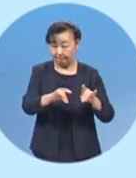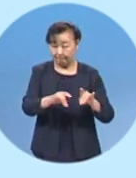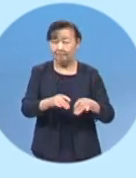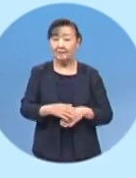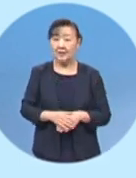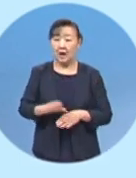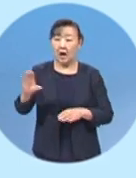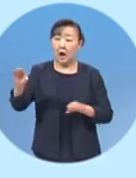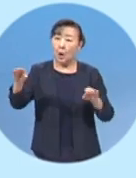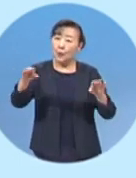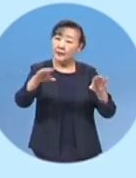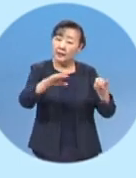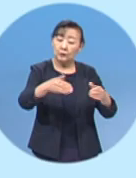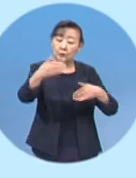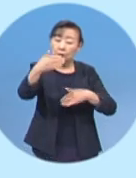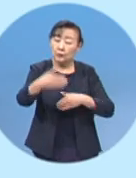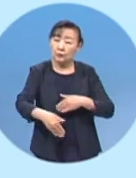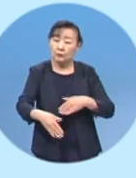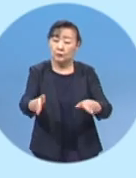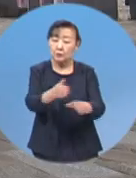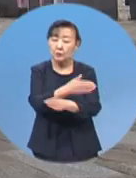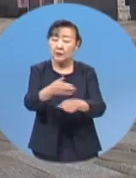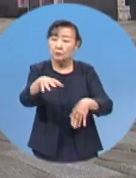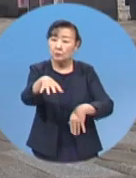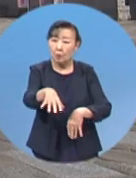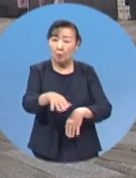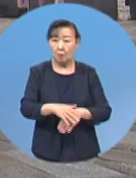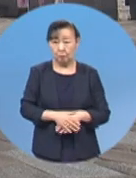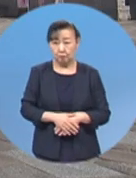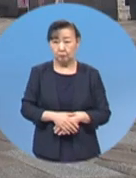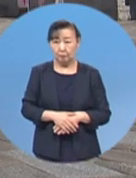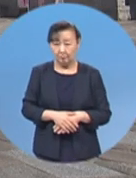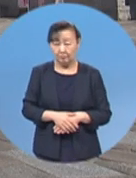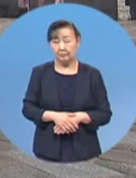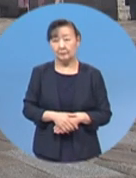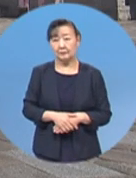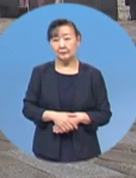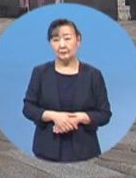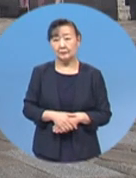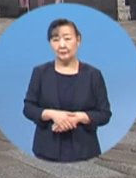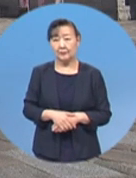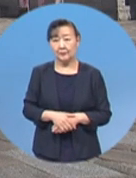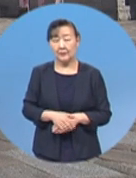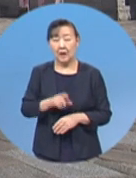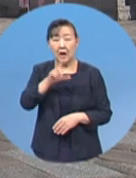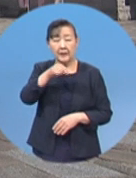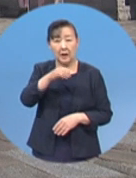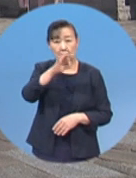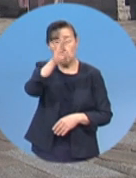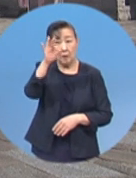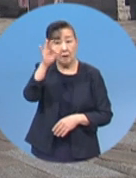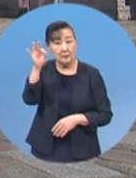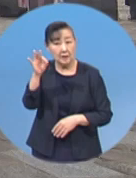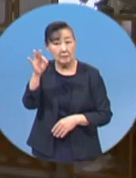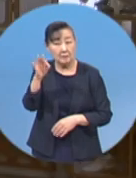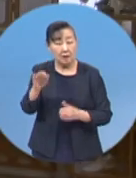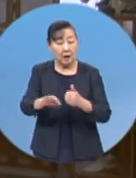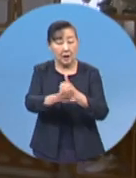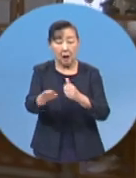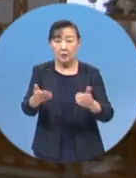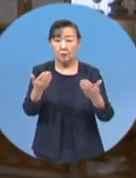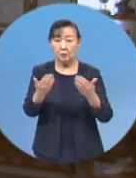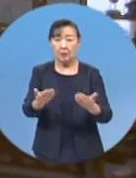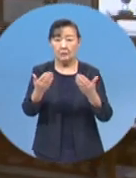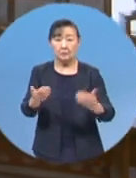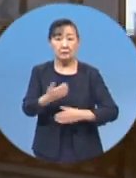渡り鳥の中継地となっていて、干潟の南側には野鳥観察や環境学習が